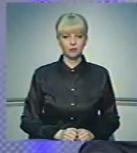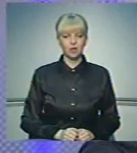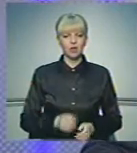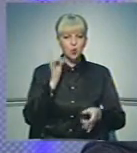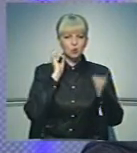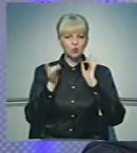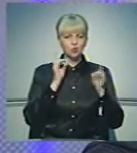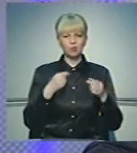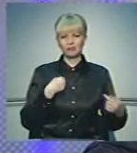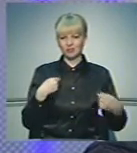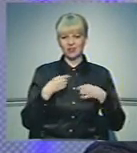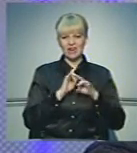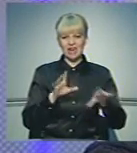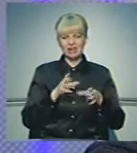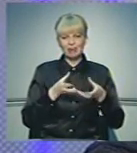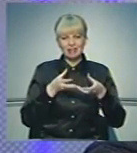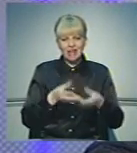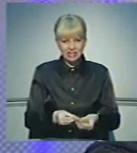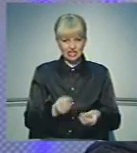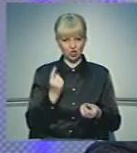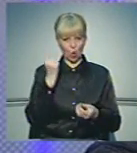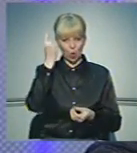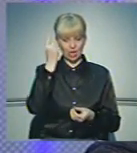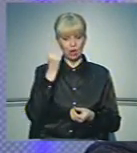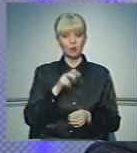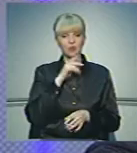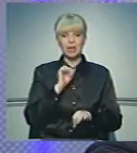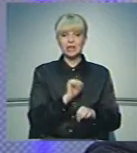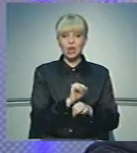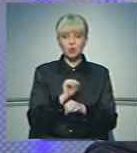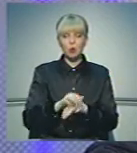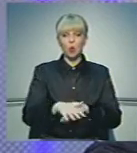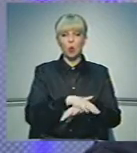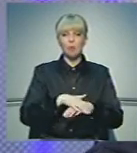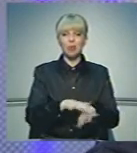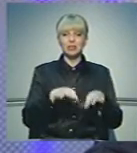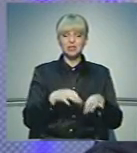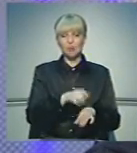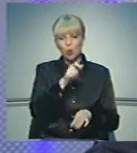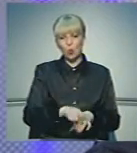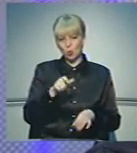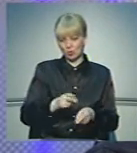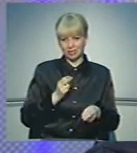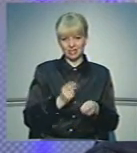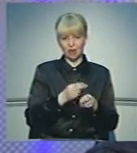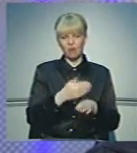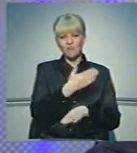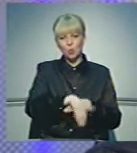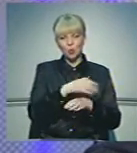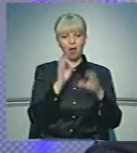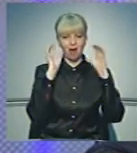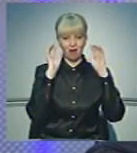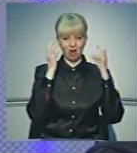та надокучлива реклама тисне згори. У Чернівцях на зупинках громадського транспорту людям заважає вуличне